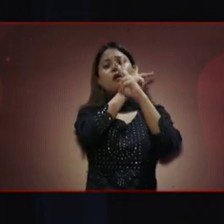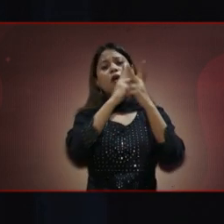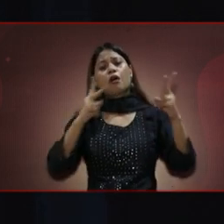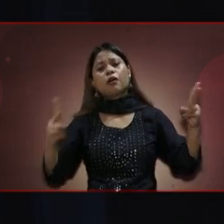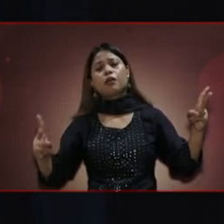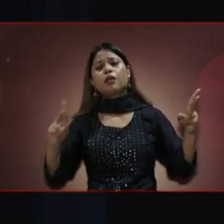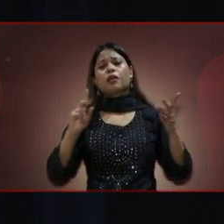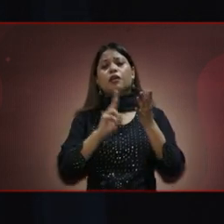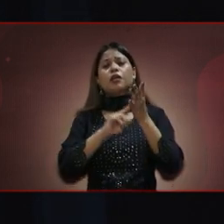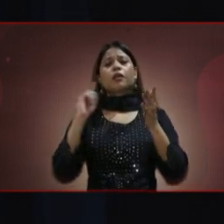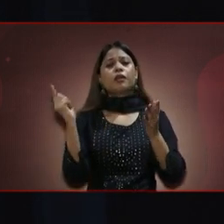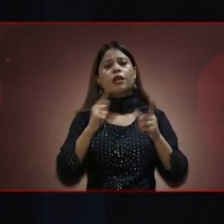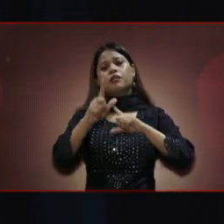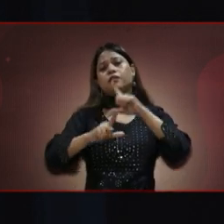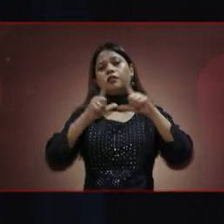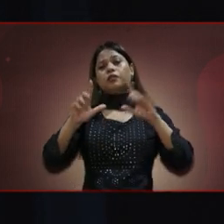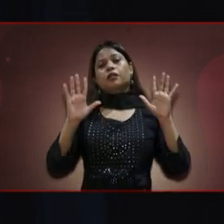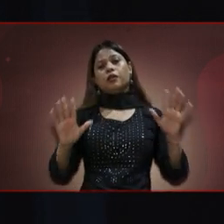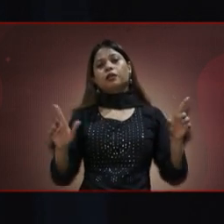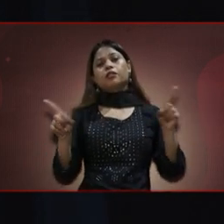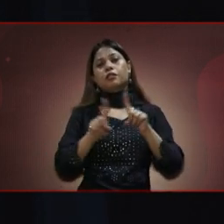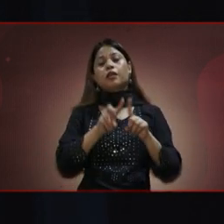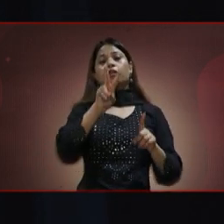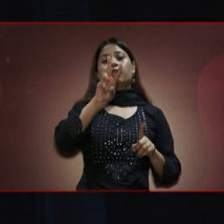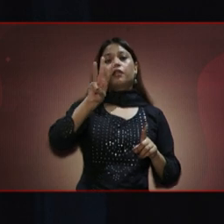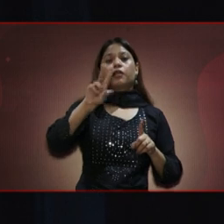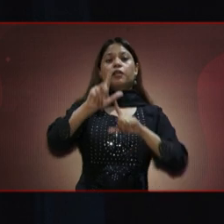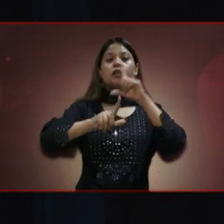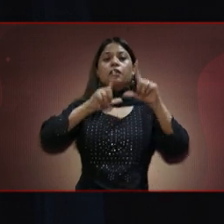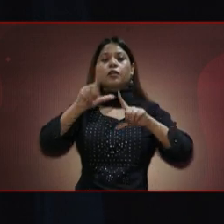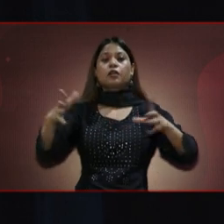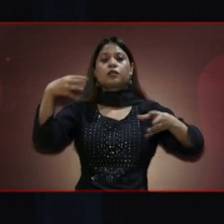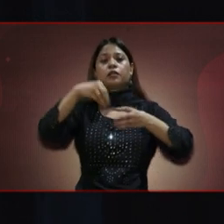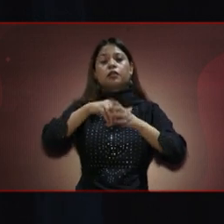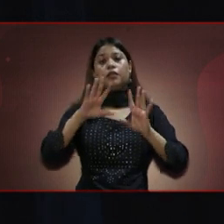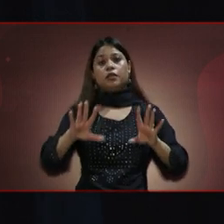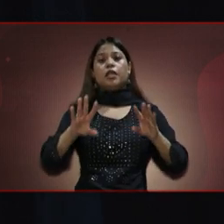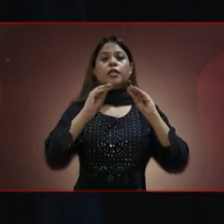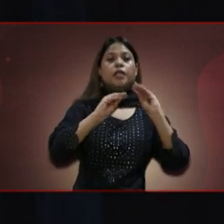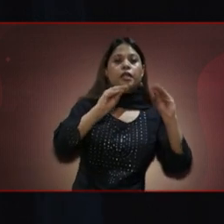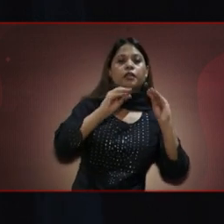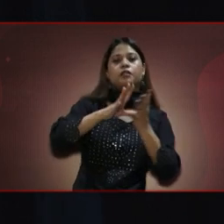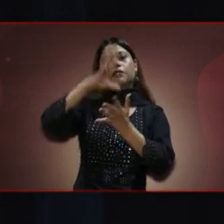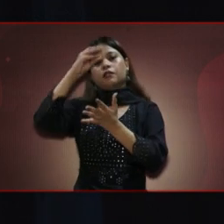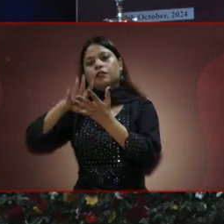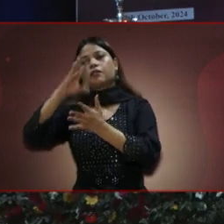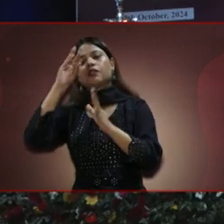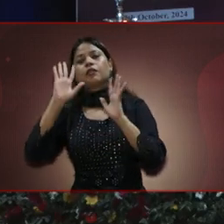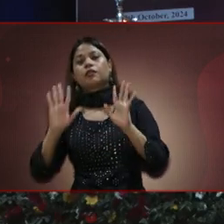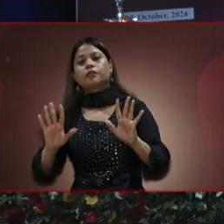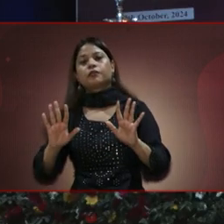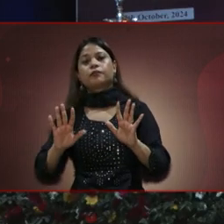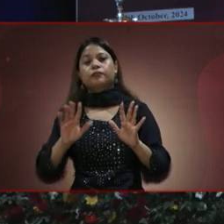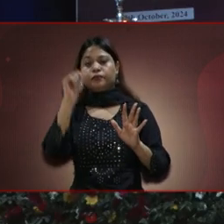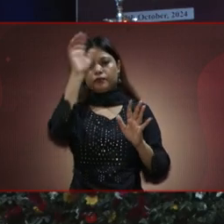राष्ट्रीय भाषा है। भारत में 23 लैंग्वेज में हम पढ़ते हैं और पढ़ाते हैं। 22 शेड्यूल लैंग्वेज है